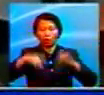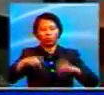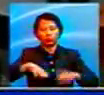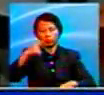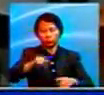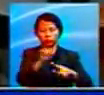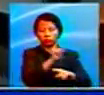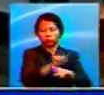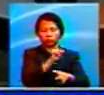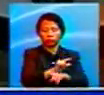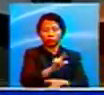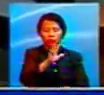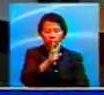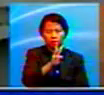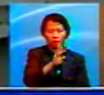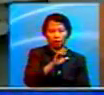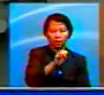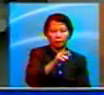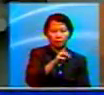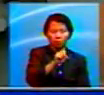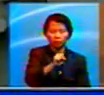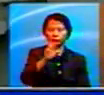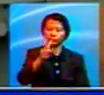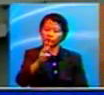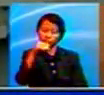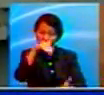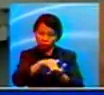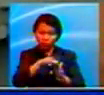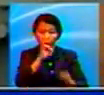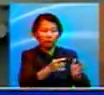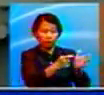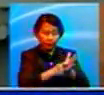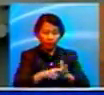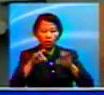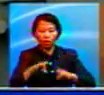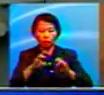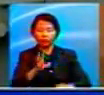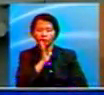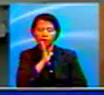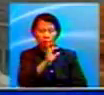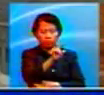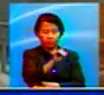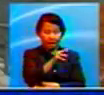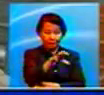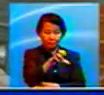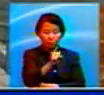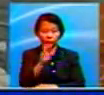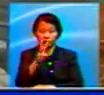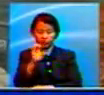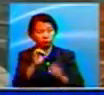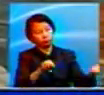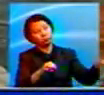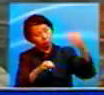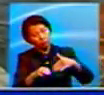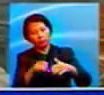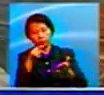untuk penggunaan Remus 6000. Tetapi sekiranya diperlukan nanti, Australia mengatakan bahawa Remus 6000 itu boleh diterbangkan